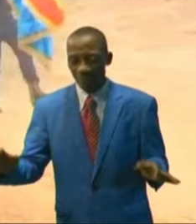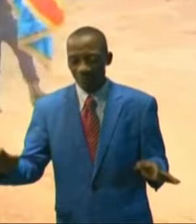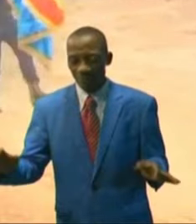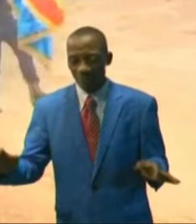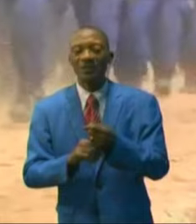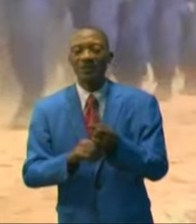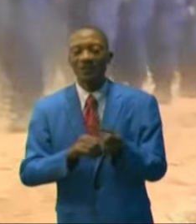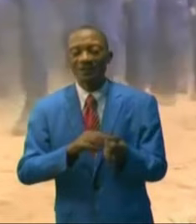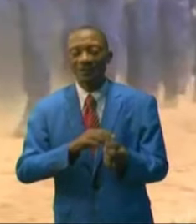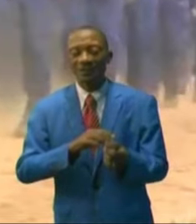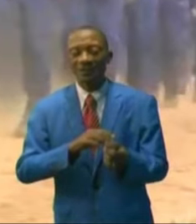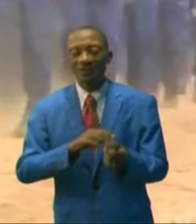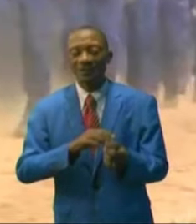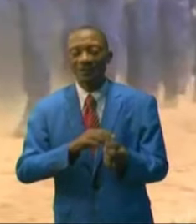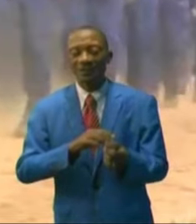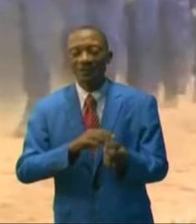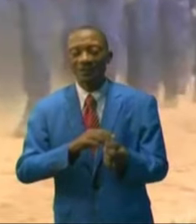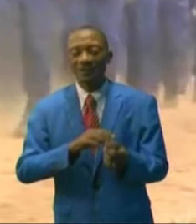l'unité nationale congolaise et